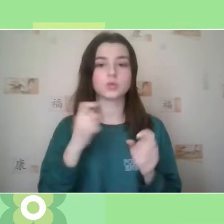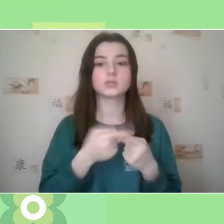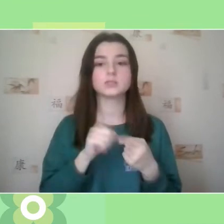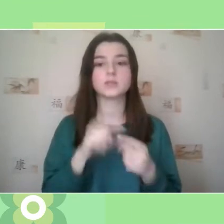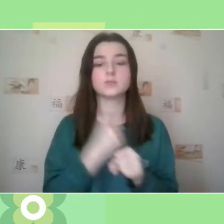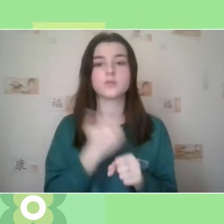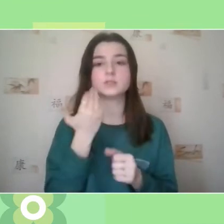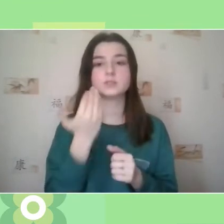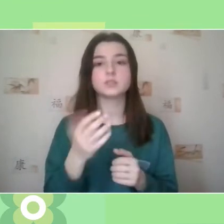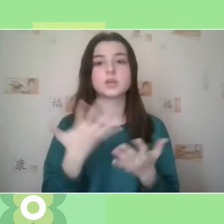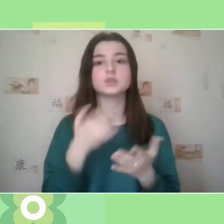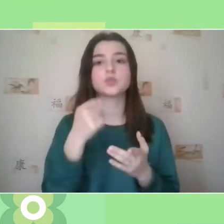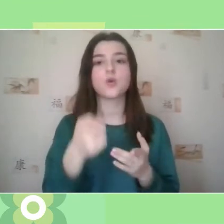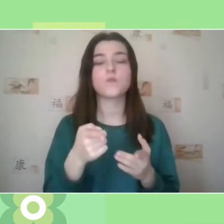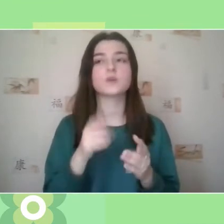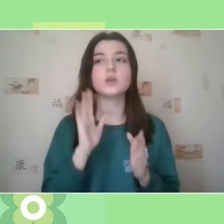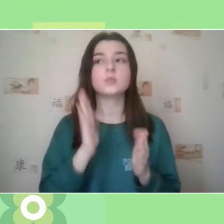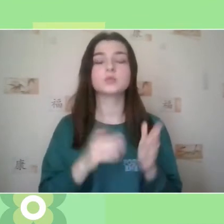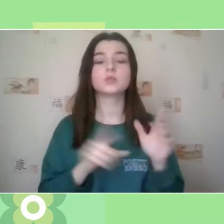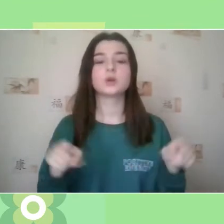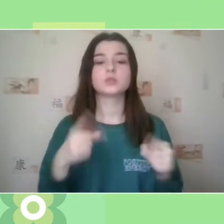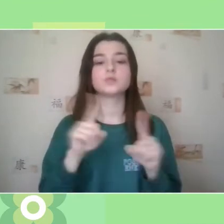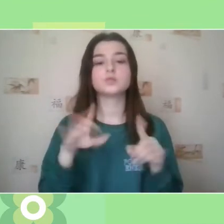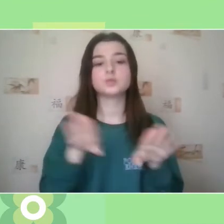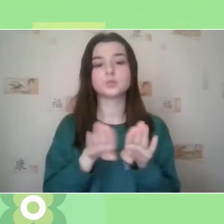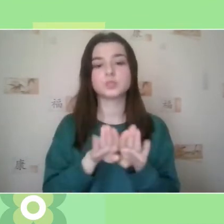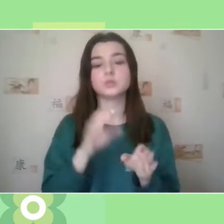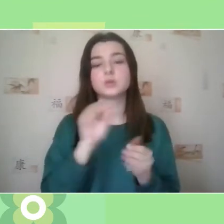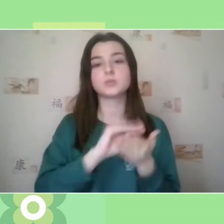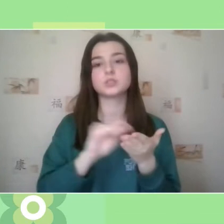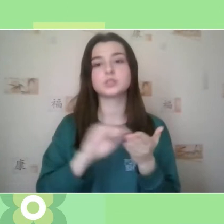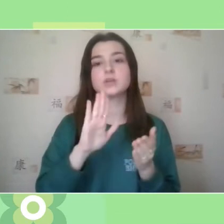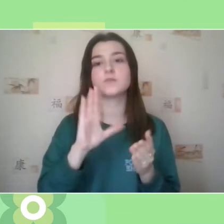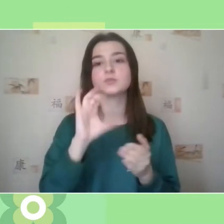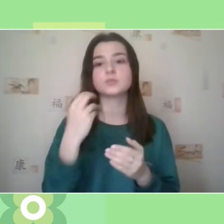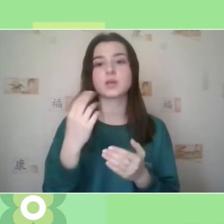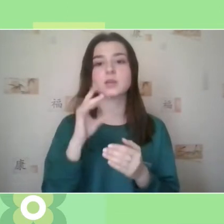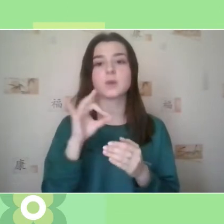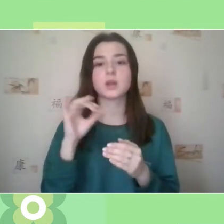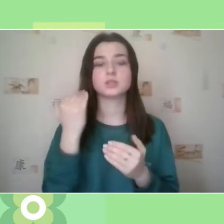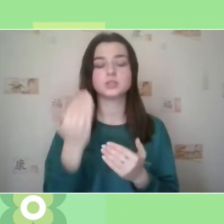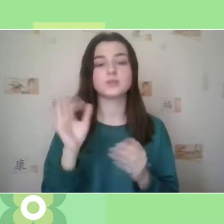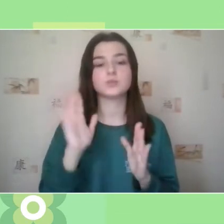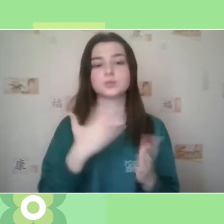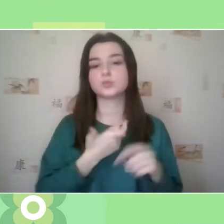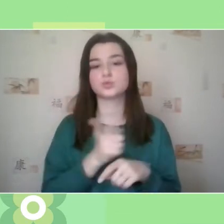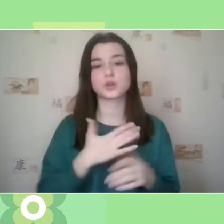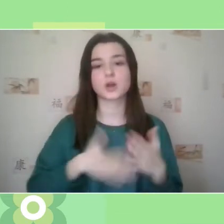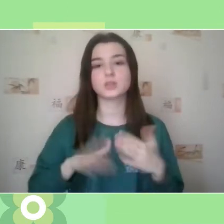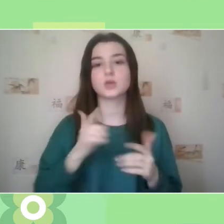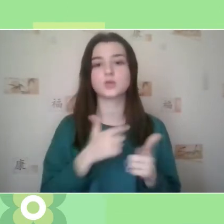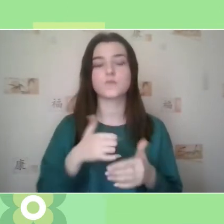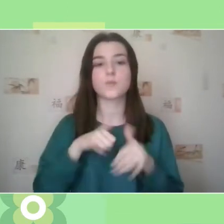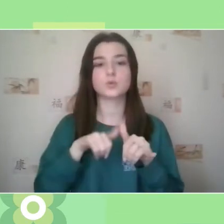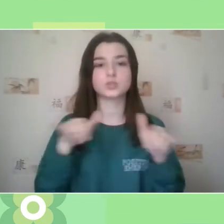організуєте щось подібне, напишіть мені про це в соцмережах, я буду дуже вдячна і готова поширювати і вас підтримувати. Ще один